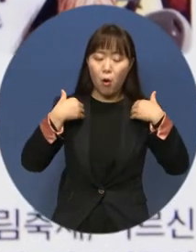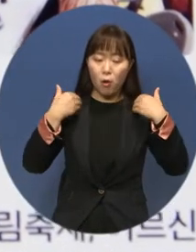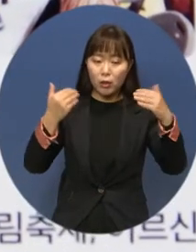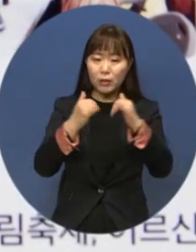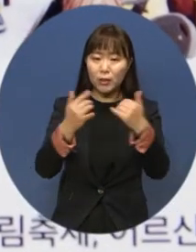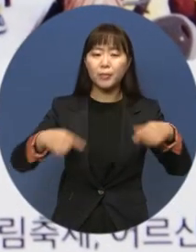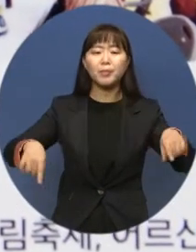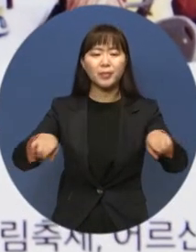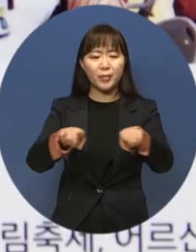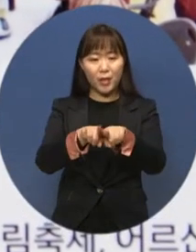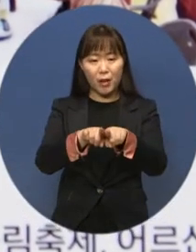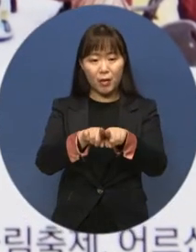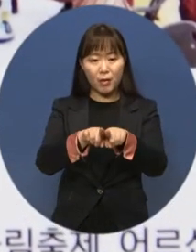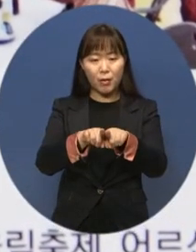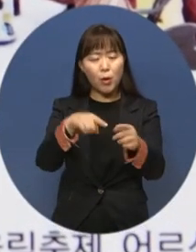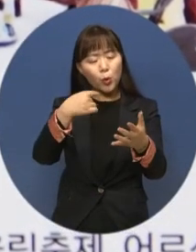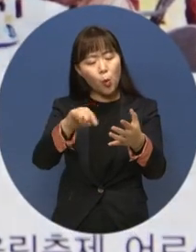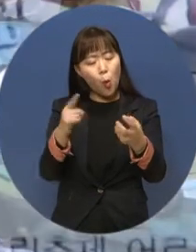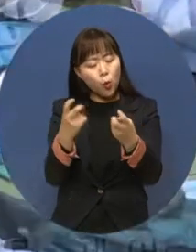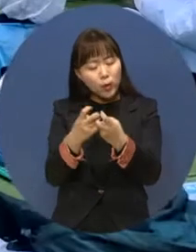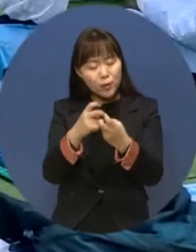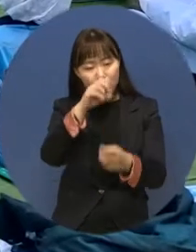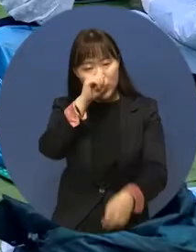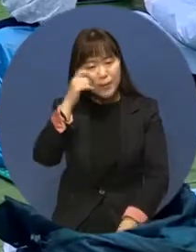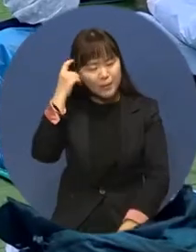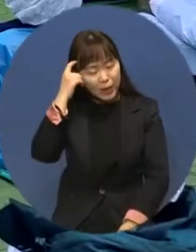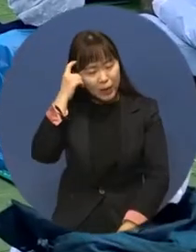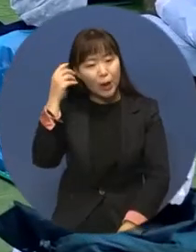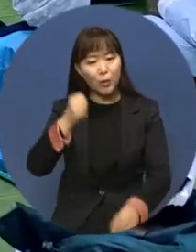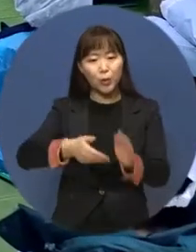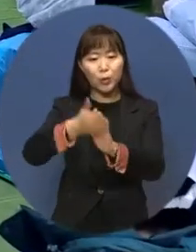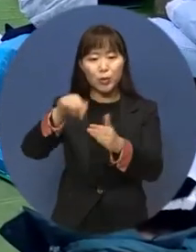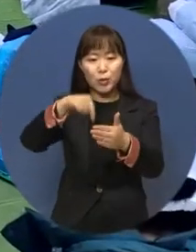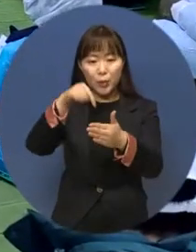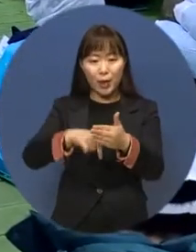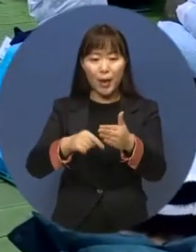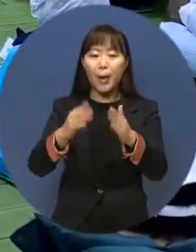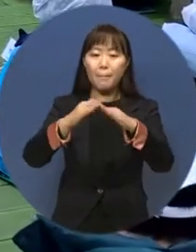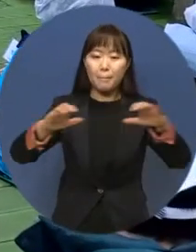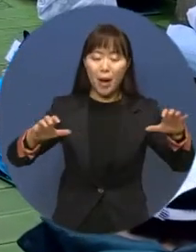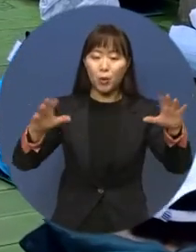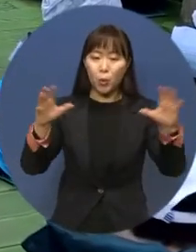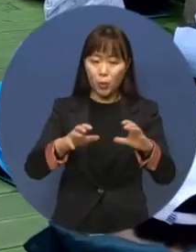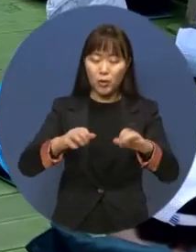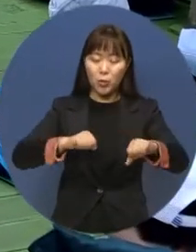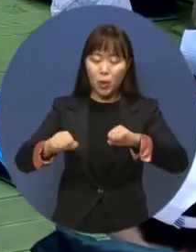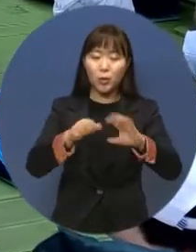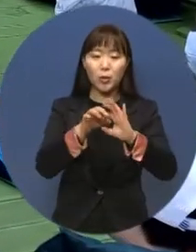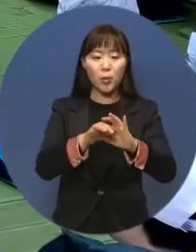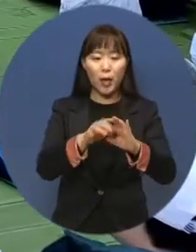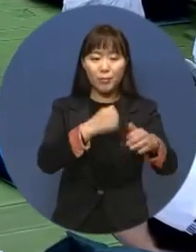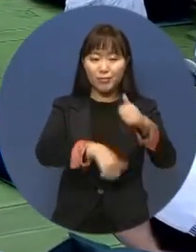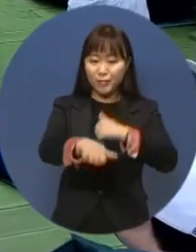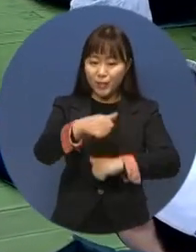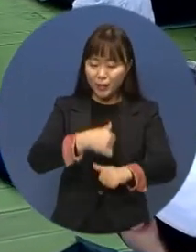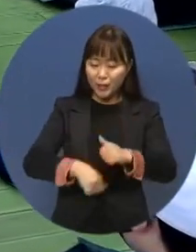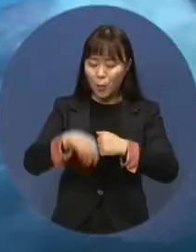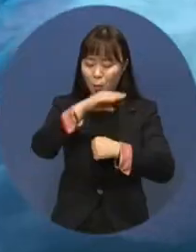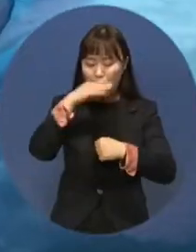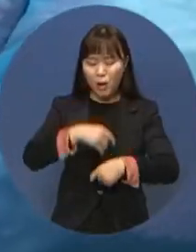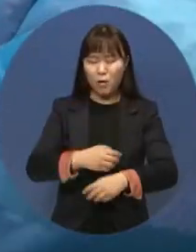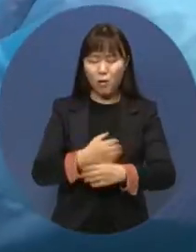함께 교육을 고민하며 도심 속 마을 공동체 활동을 통해 다음 세대가